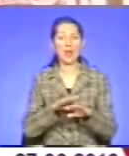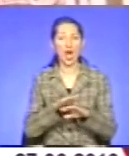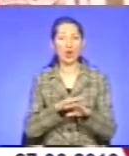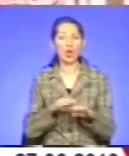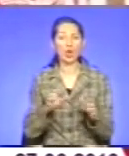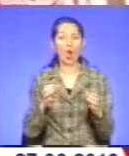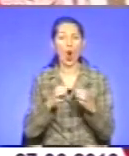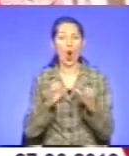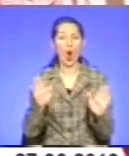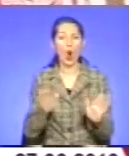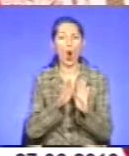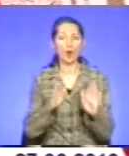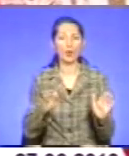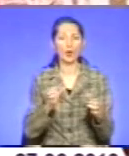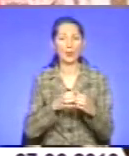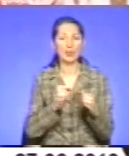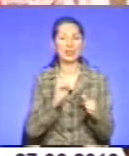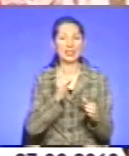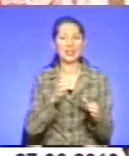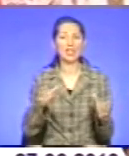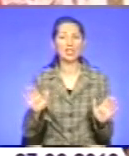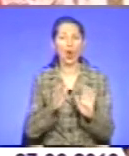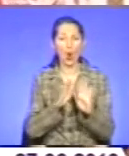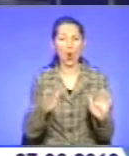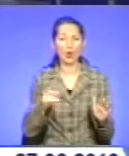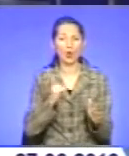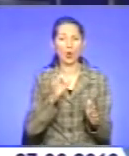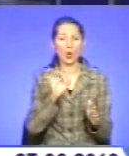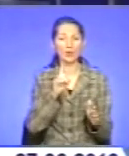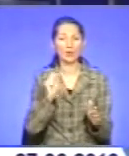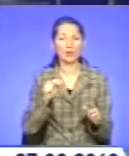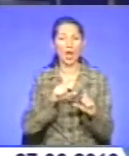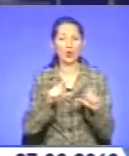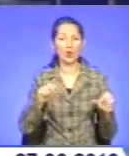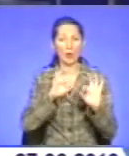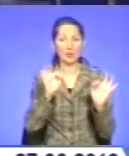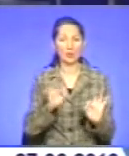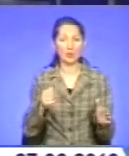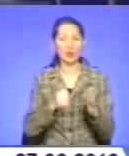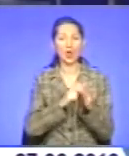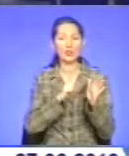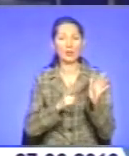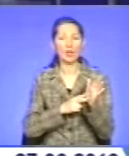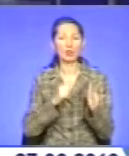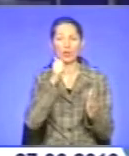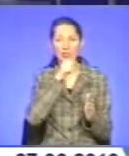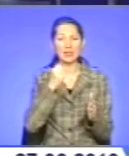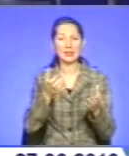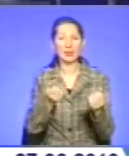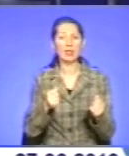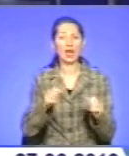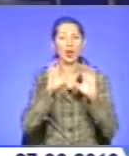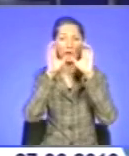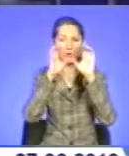будинку культури та дитячого хору Козівської школи мистецтв. До 17-ї річниці прийняття Конституції